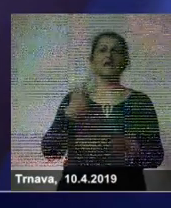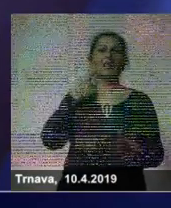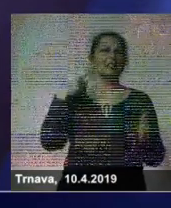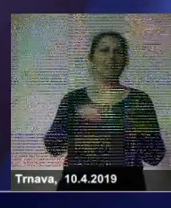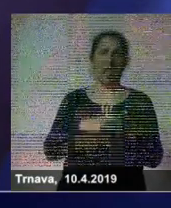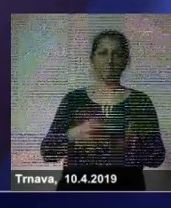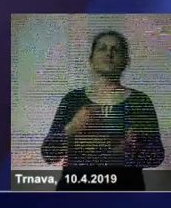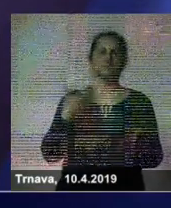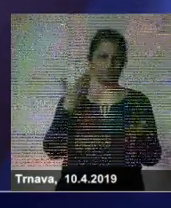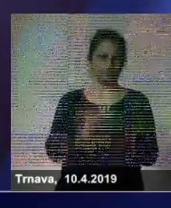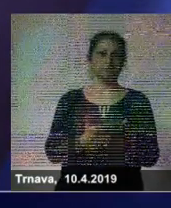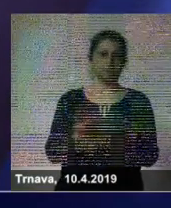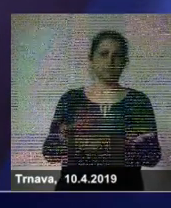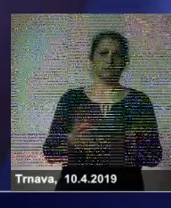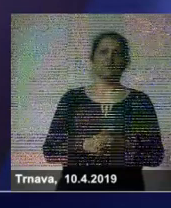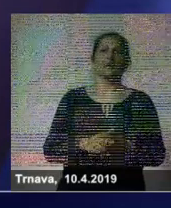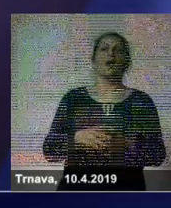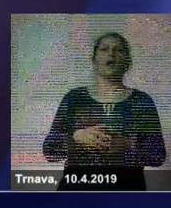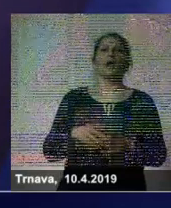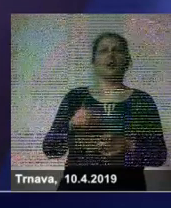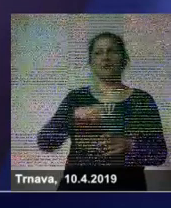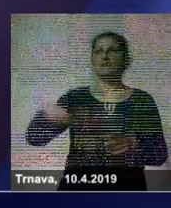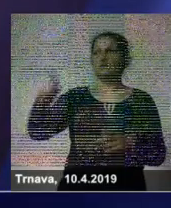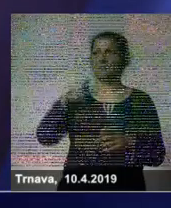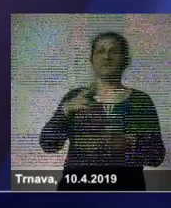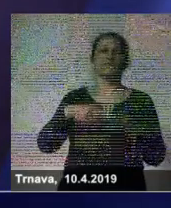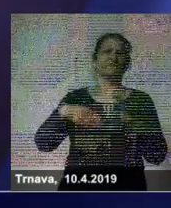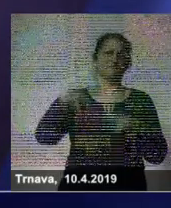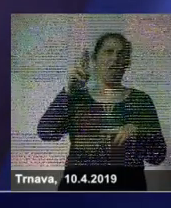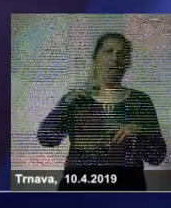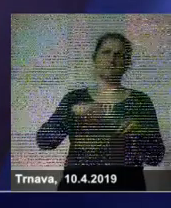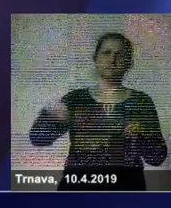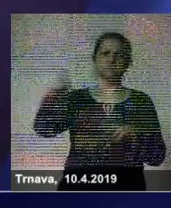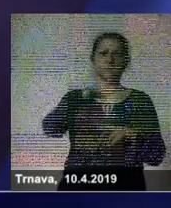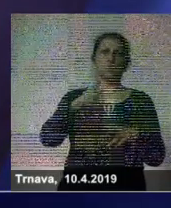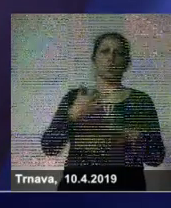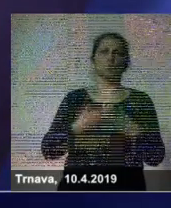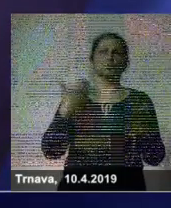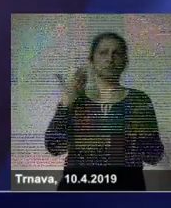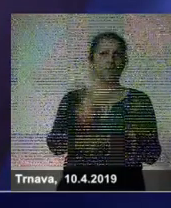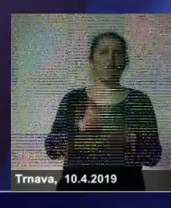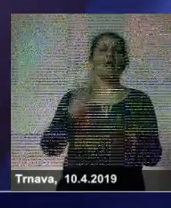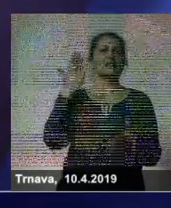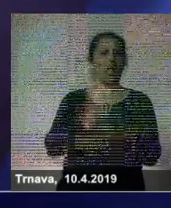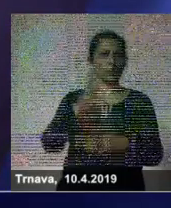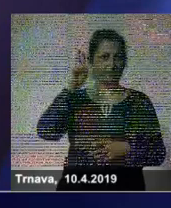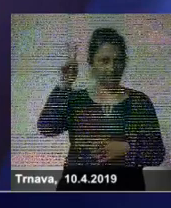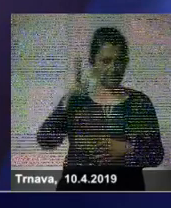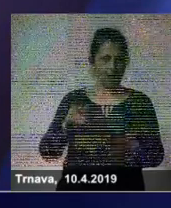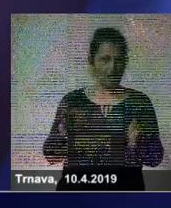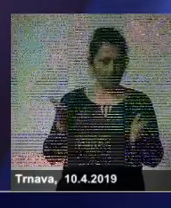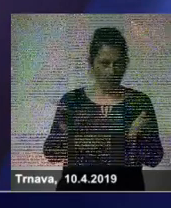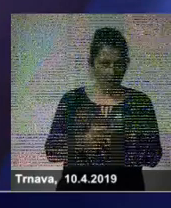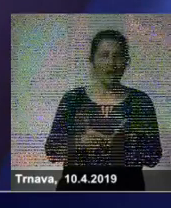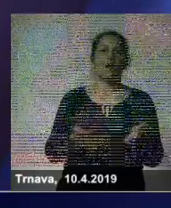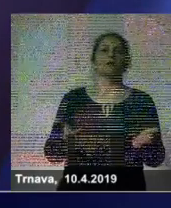Prakticky väčšina predložila aj potvrdenie o podaní daňového priznania,